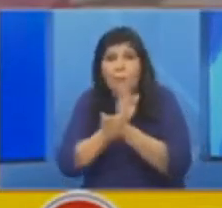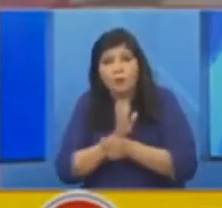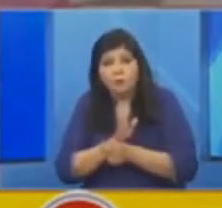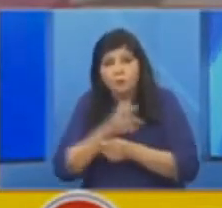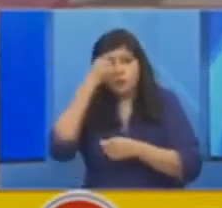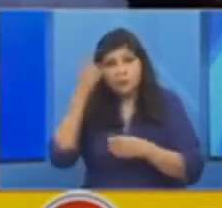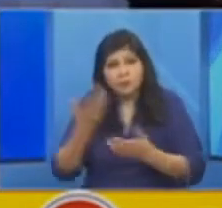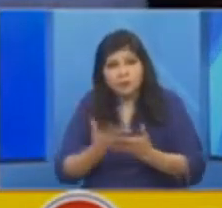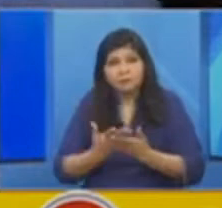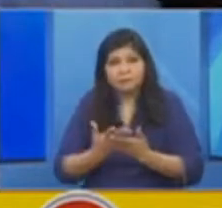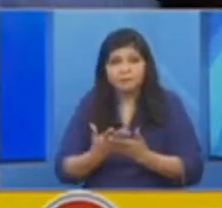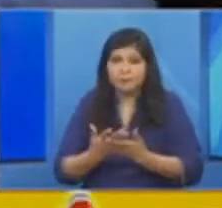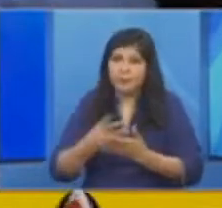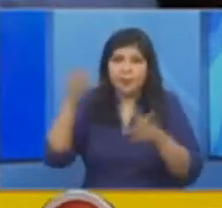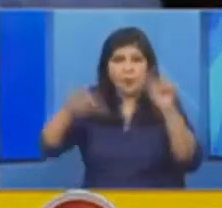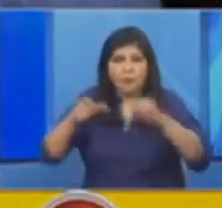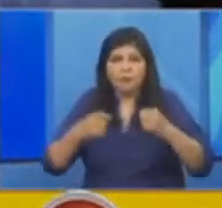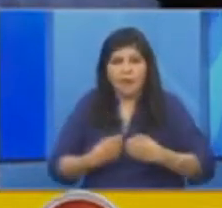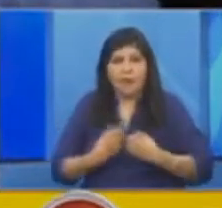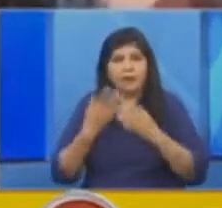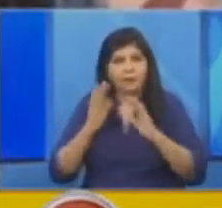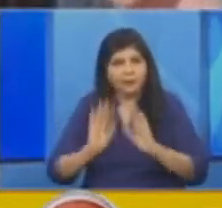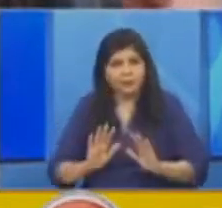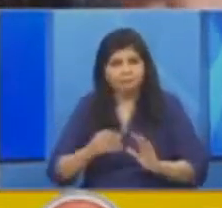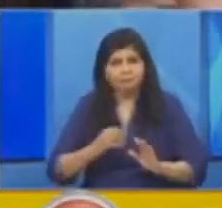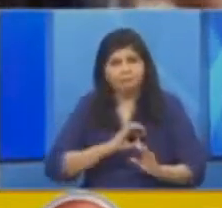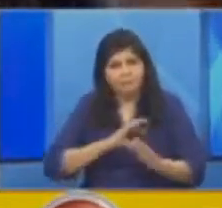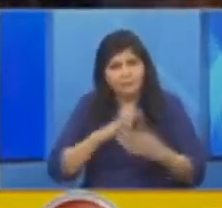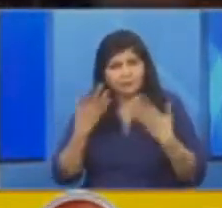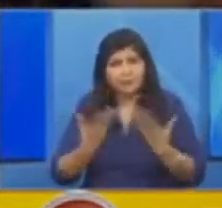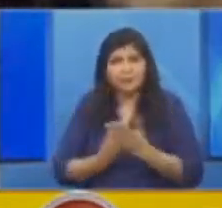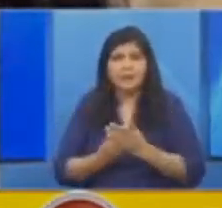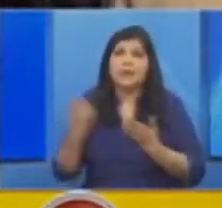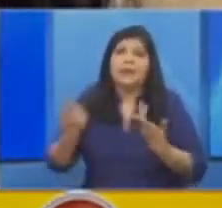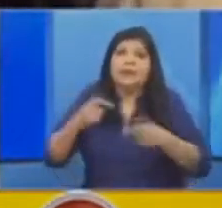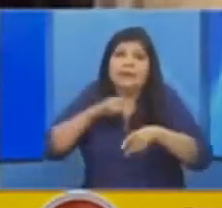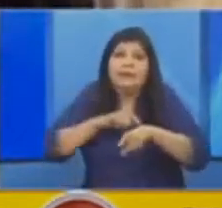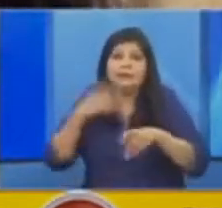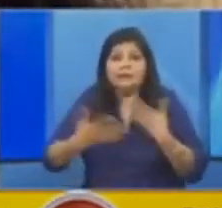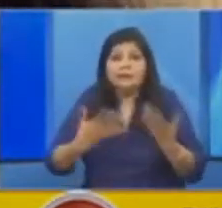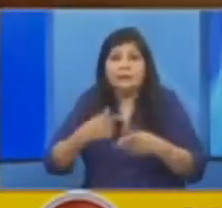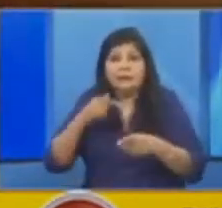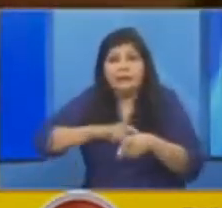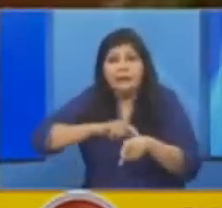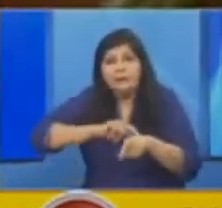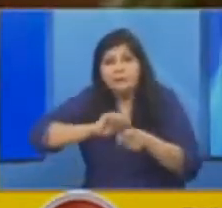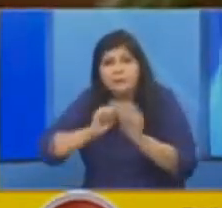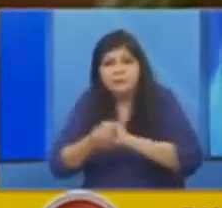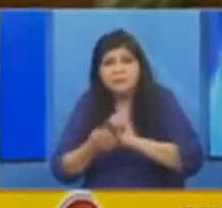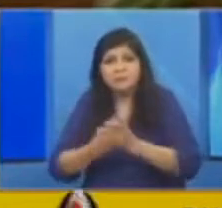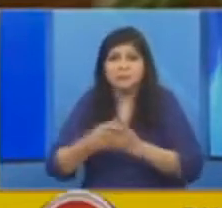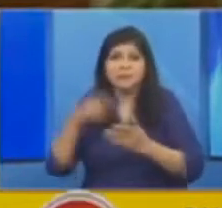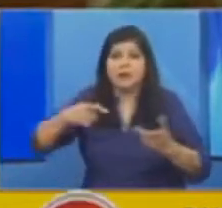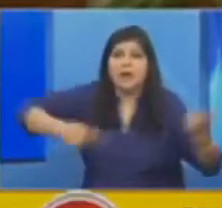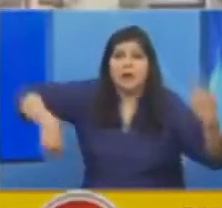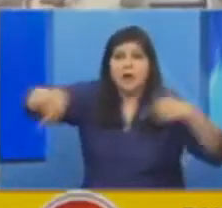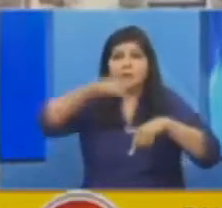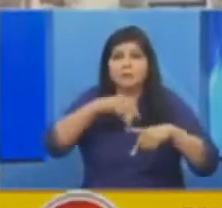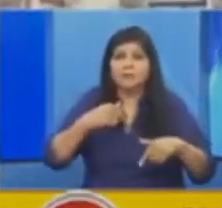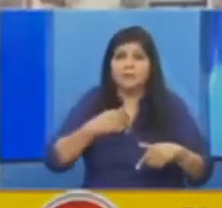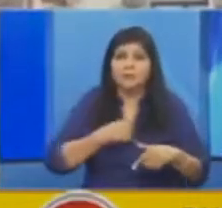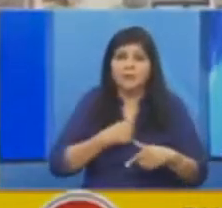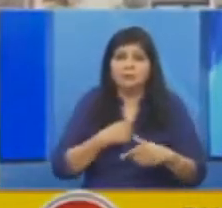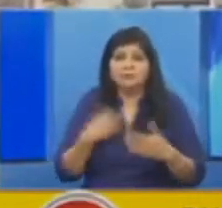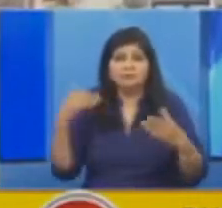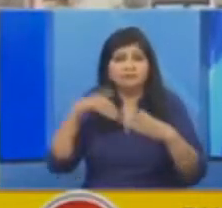लोगों में उमंग तो है उत्सा भी है लेकिन हम सब को मन को छू